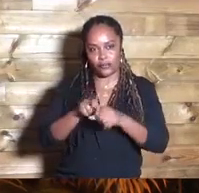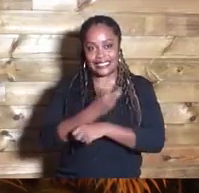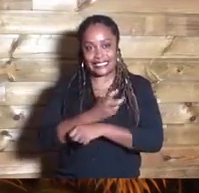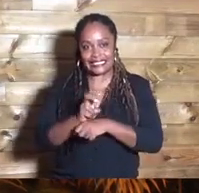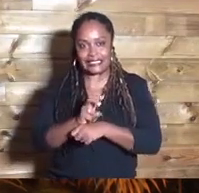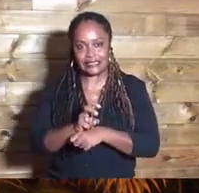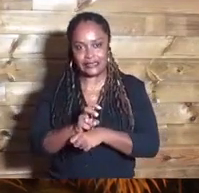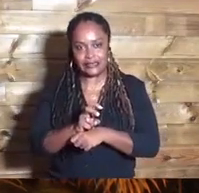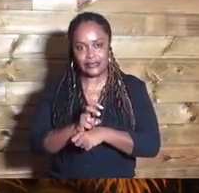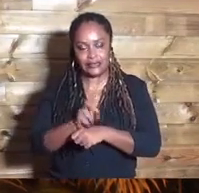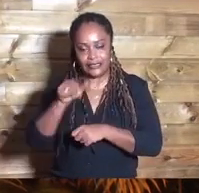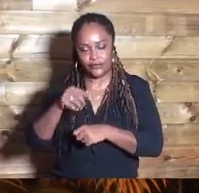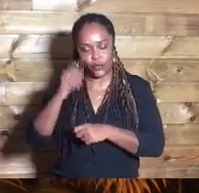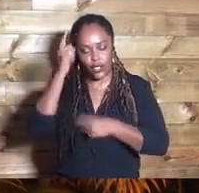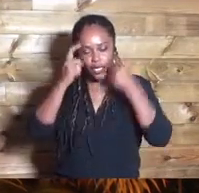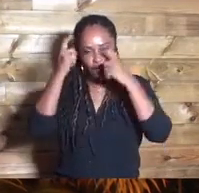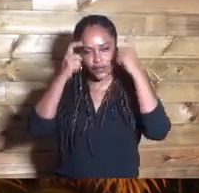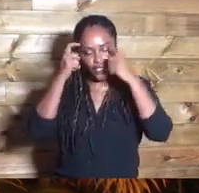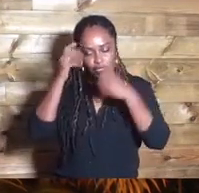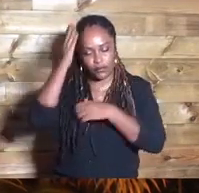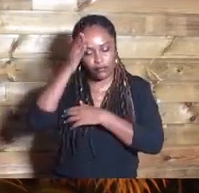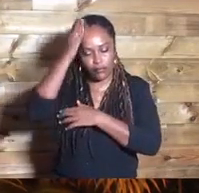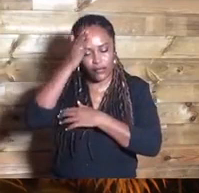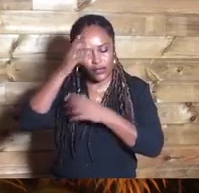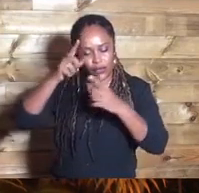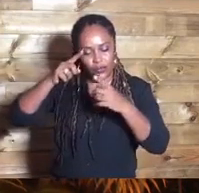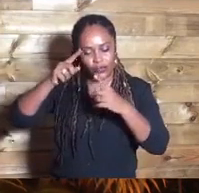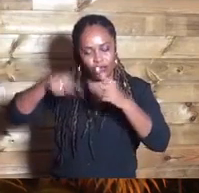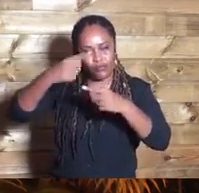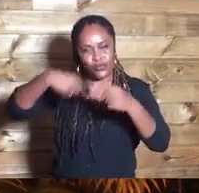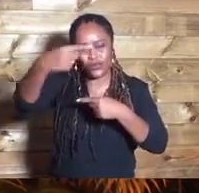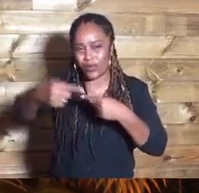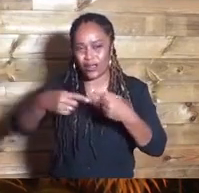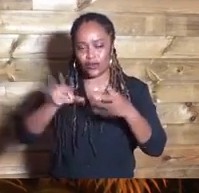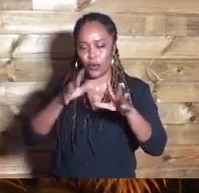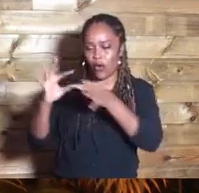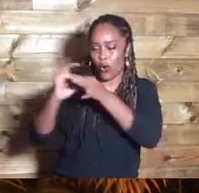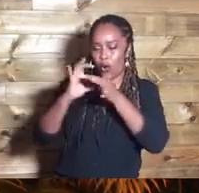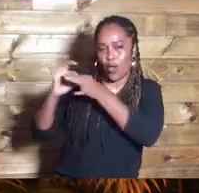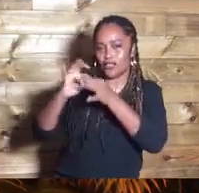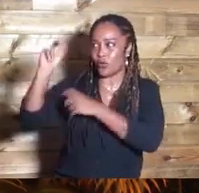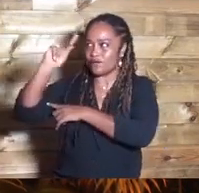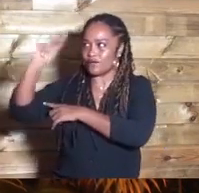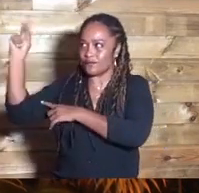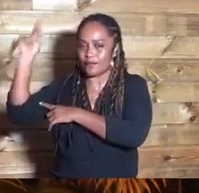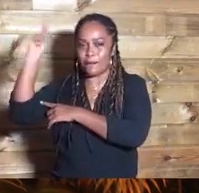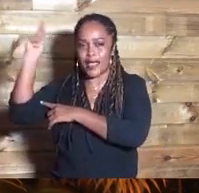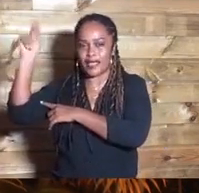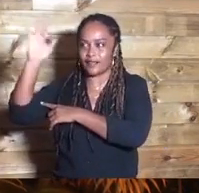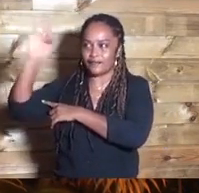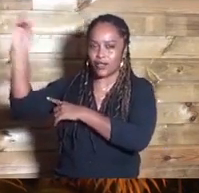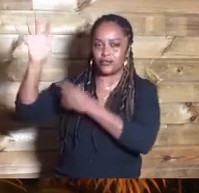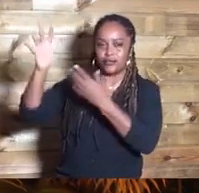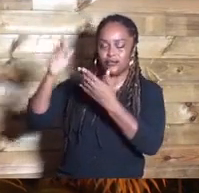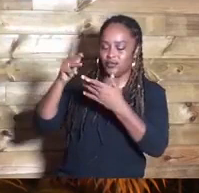aller beaucoup plus loin dans la façon de penser les relations de la Guadeloupe avec la France. L'ANG doit continuer